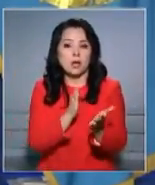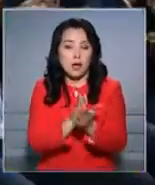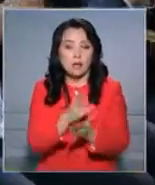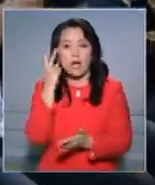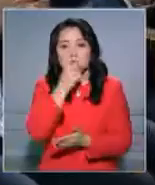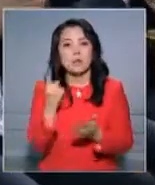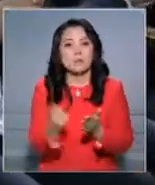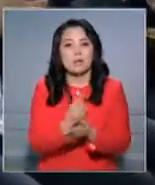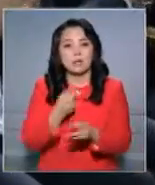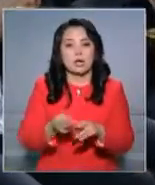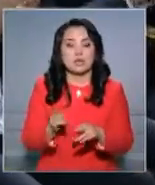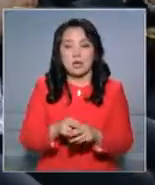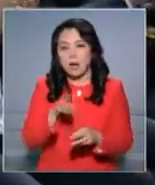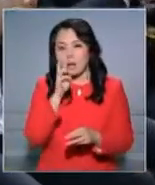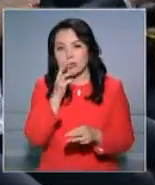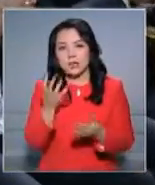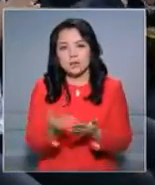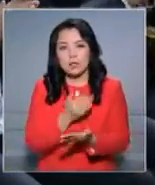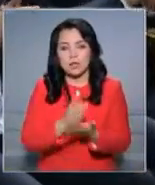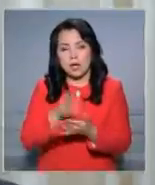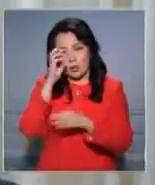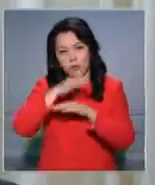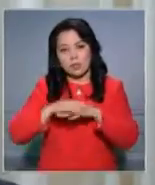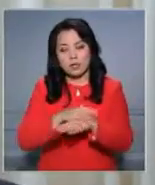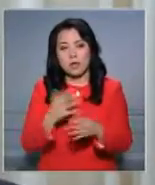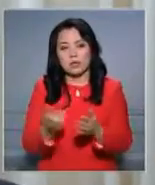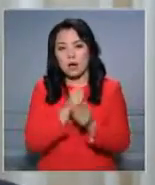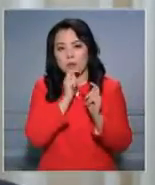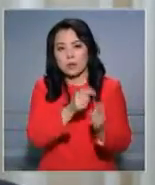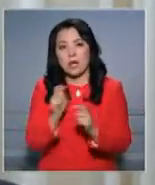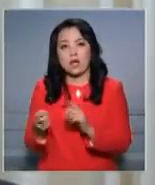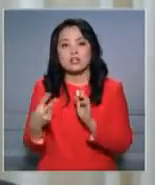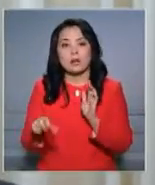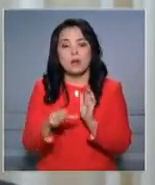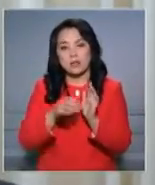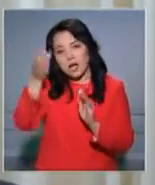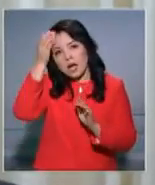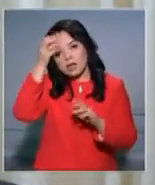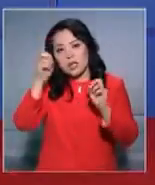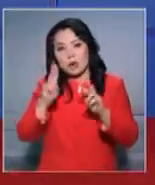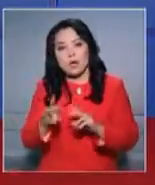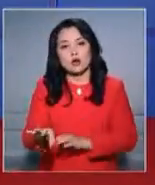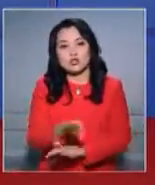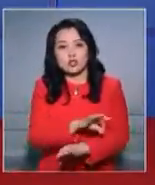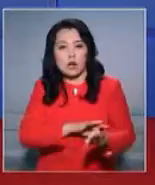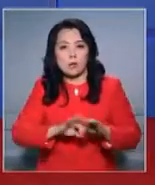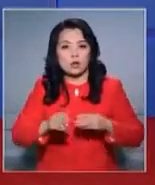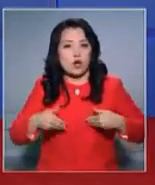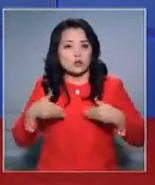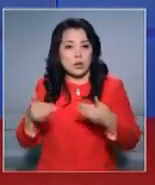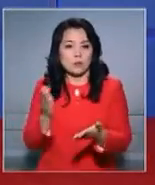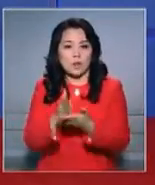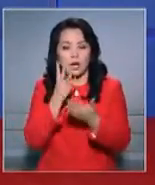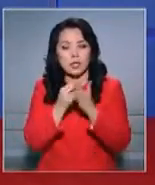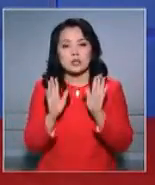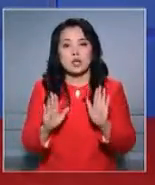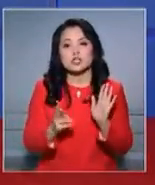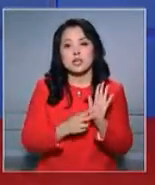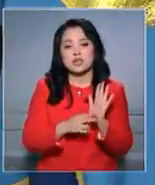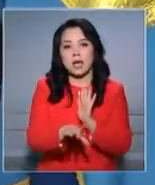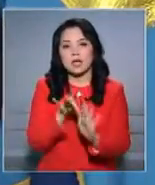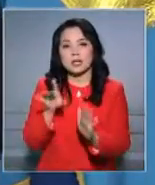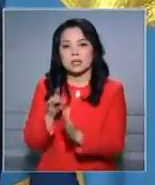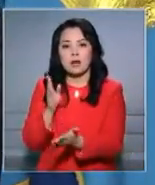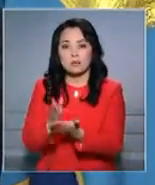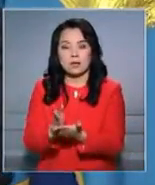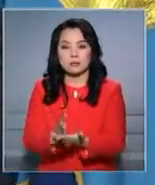рет табысталатын мемлекеттік сыйлықтың иегері атану үшін 26 ғылыми жоба ұсынылып, олардың ішінде тек жетеуі ғана іріктеліп